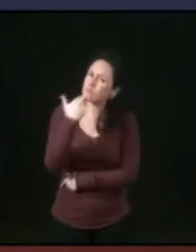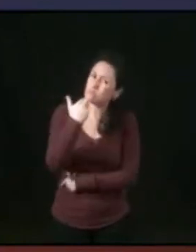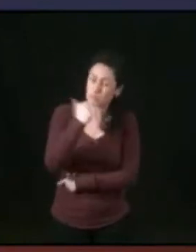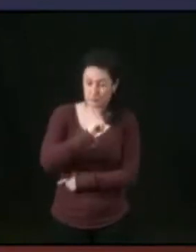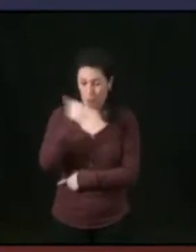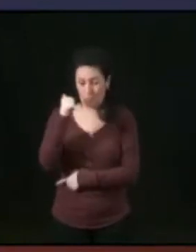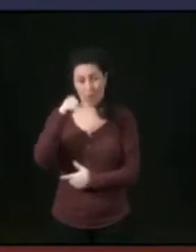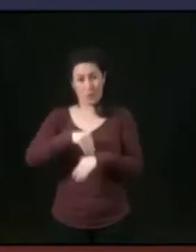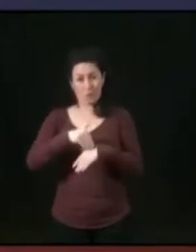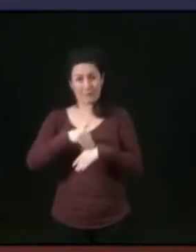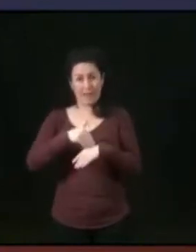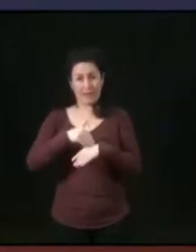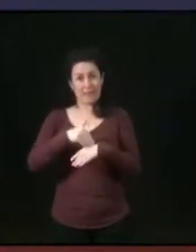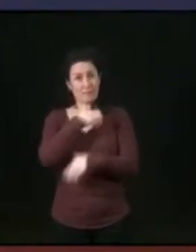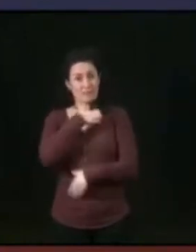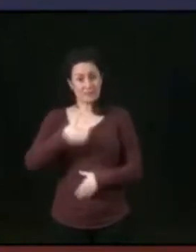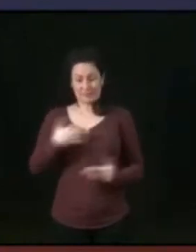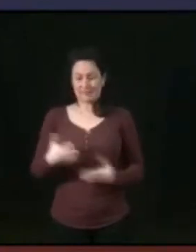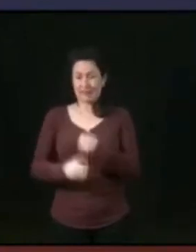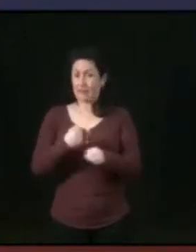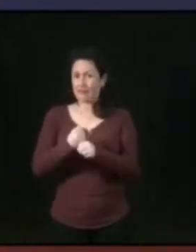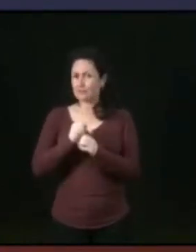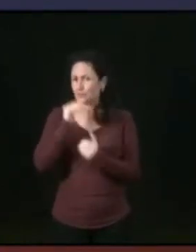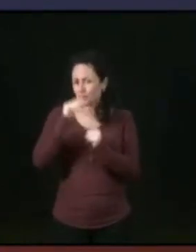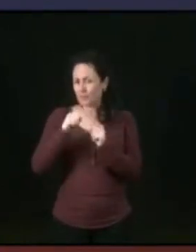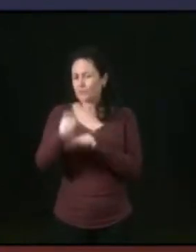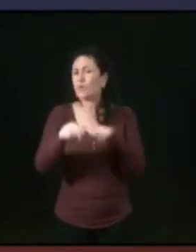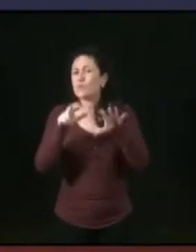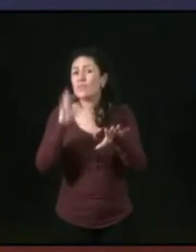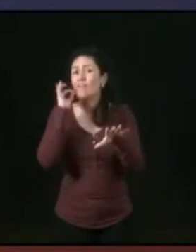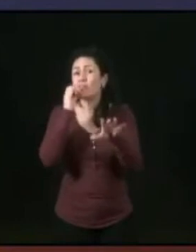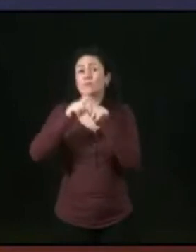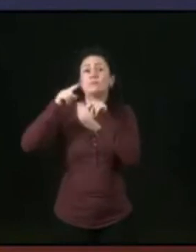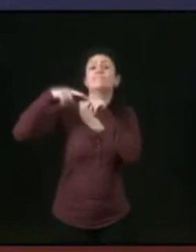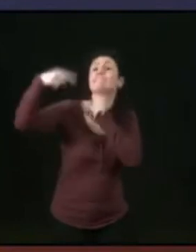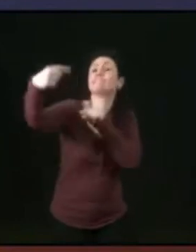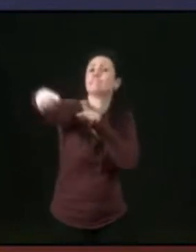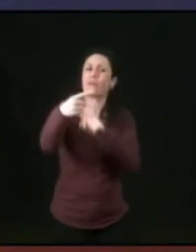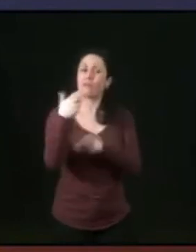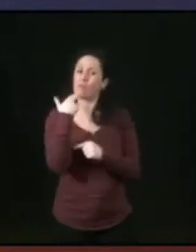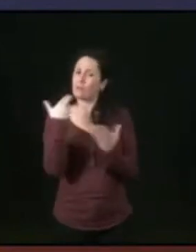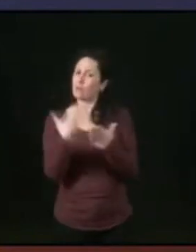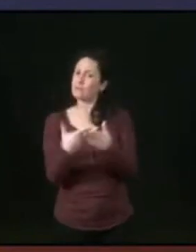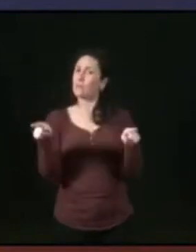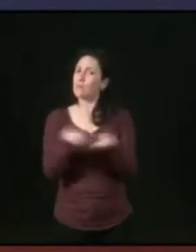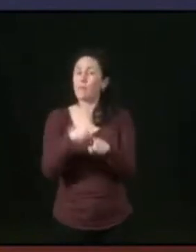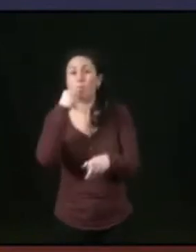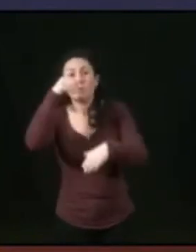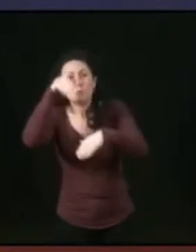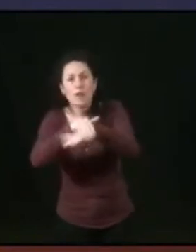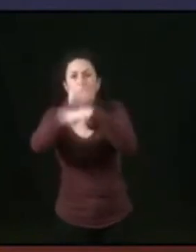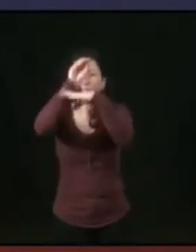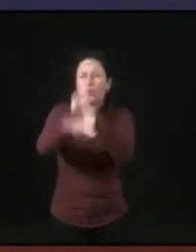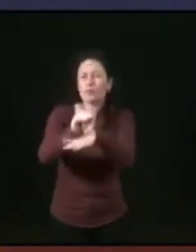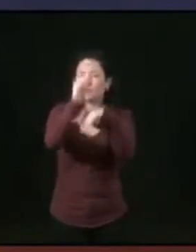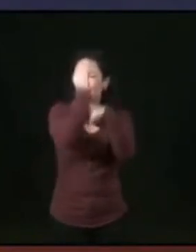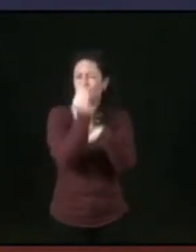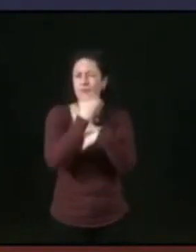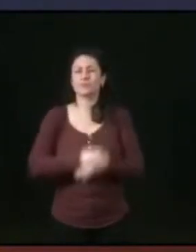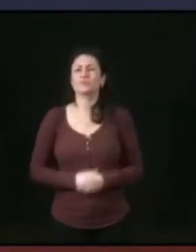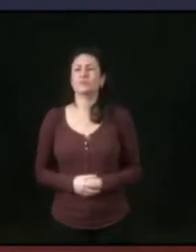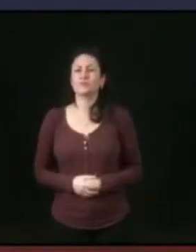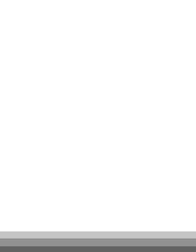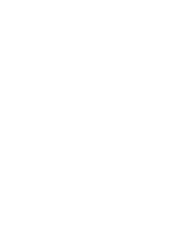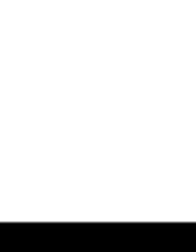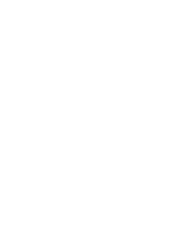l'année. J'espère que le 8 avril et tous les prochains conseils municipaux seront de cette même qualité. Bonne soirée et protégez-vous contre la Covid.